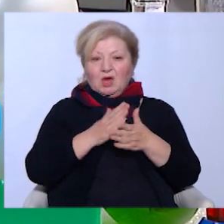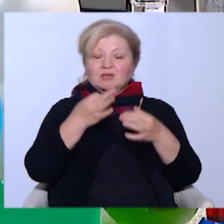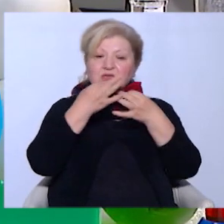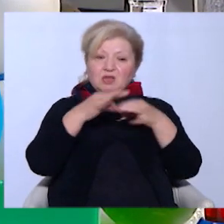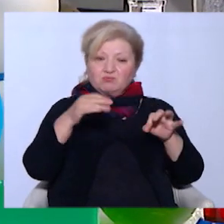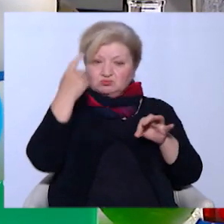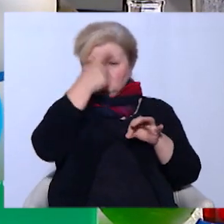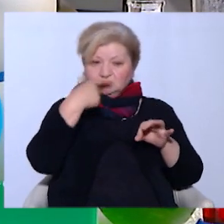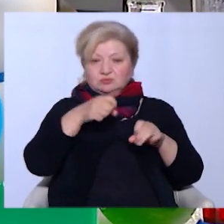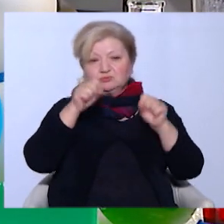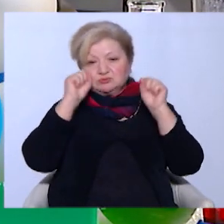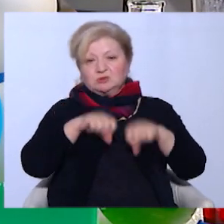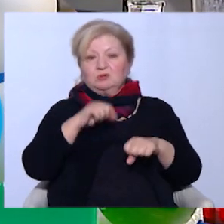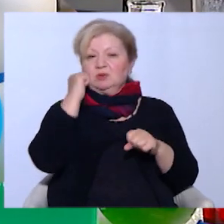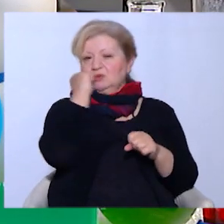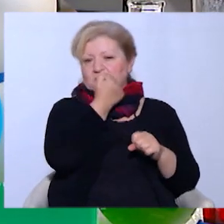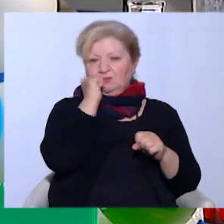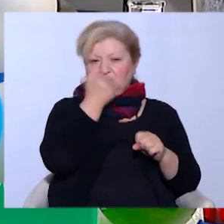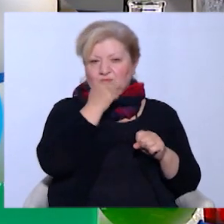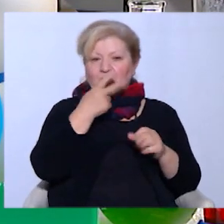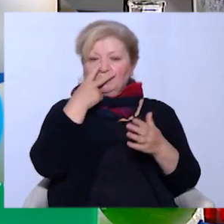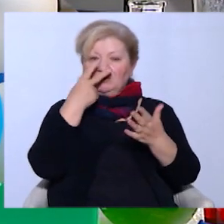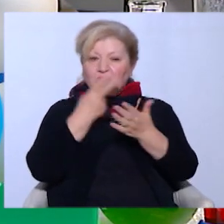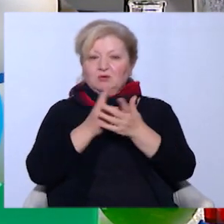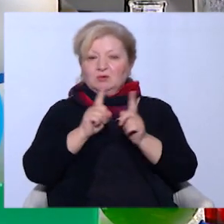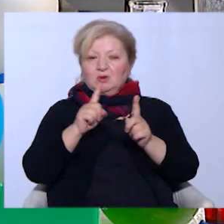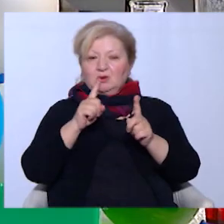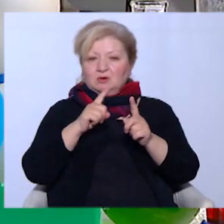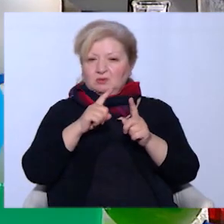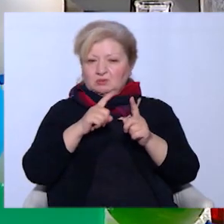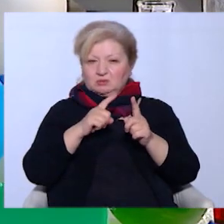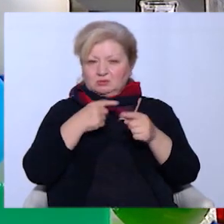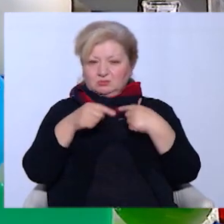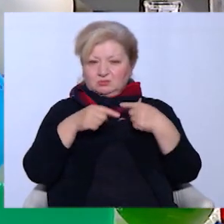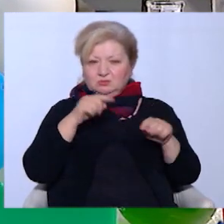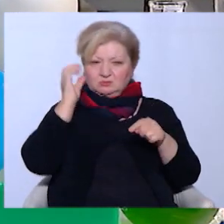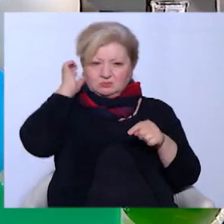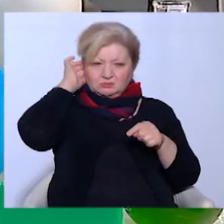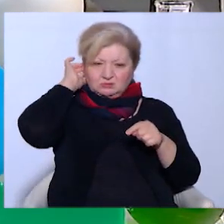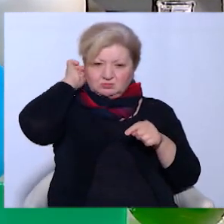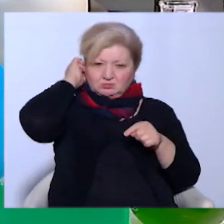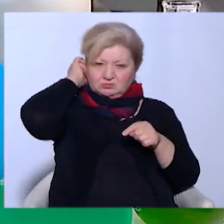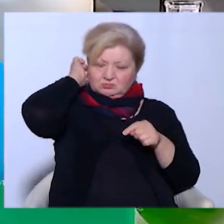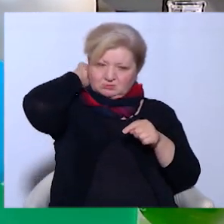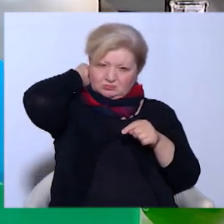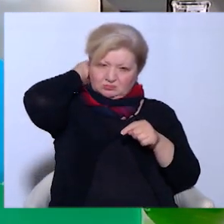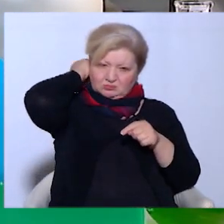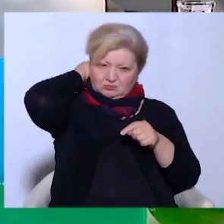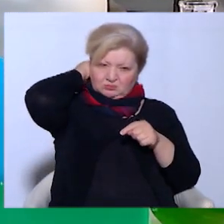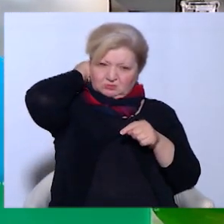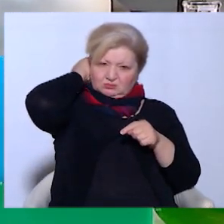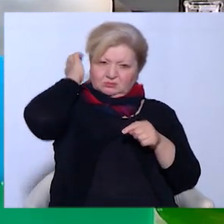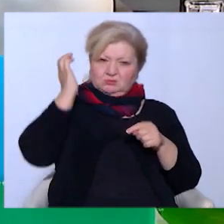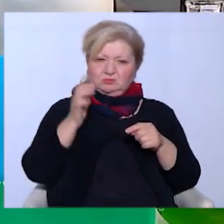რომ ესე იგი, ატომს ნაერთის შედგენილობაში ქვია ქიმიური ელემენტი ეწოდება,